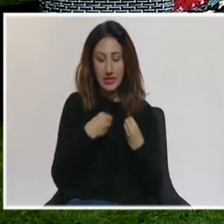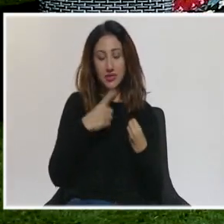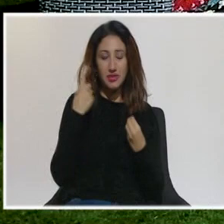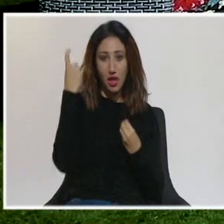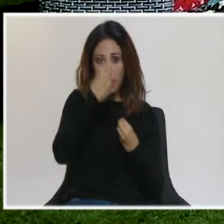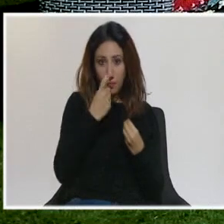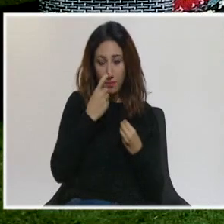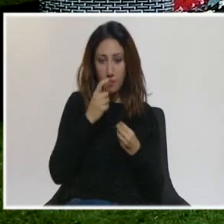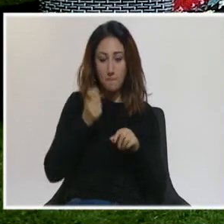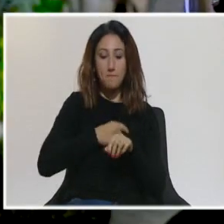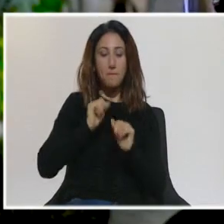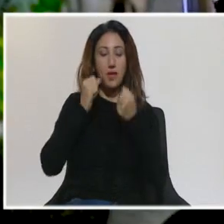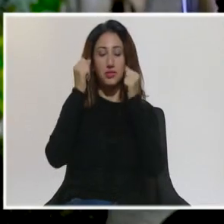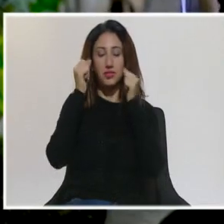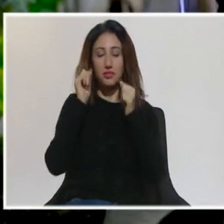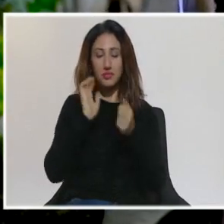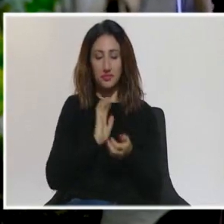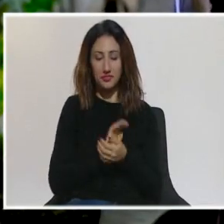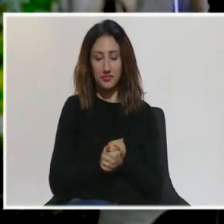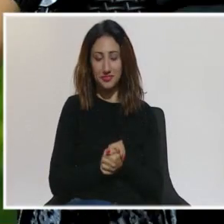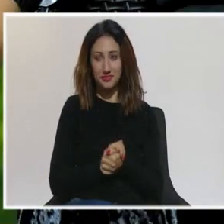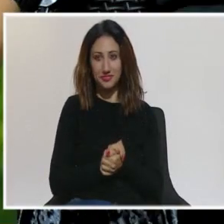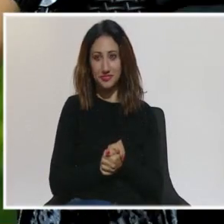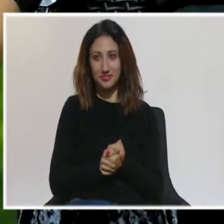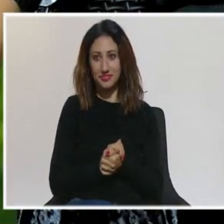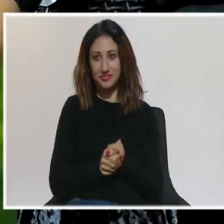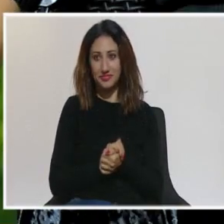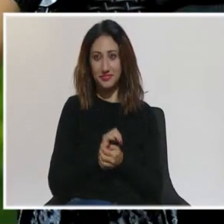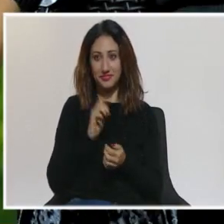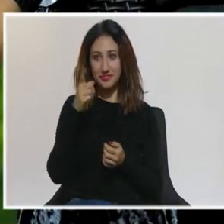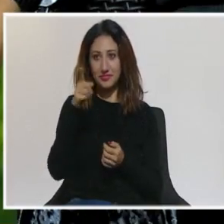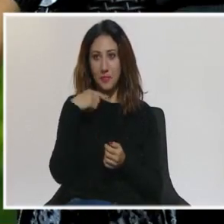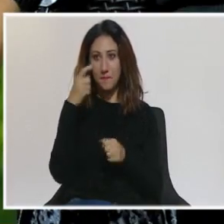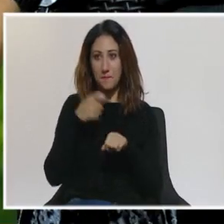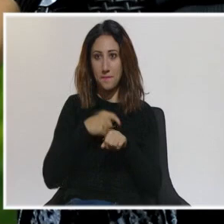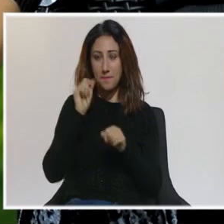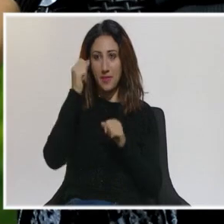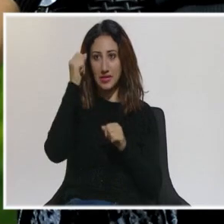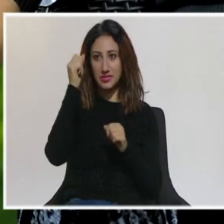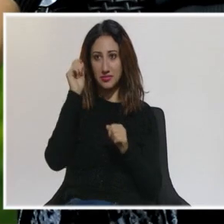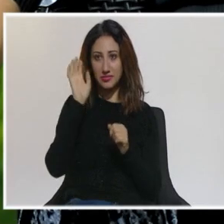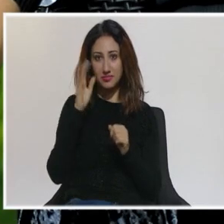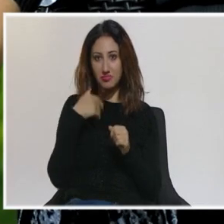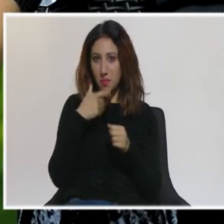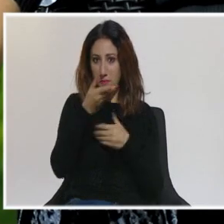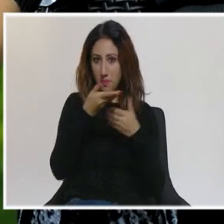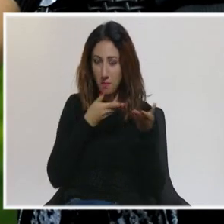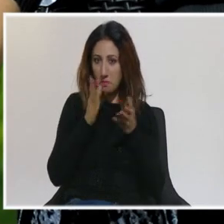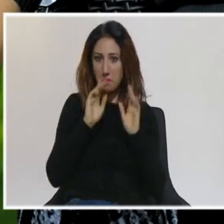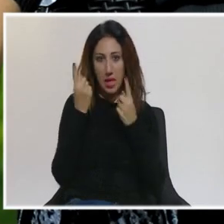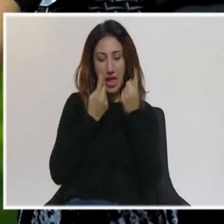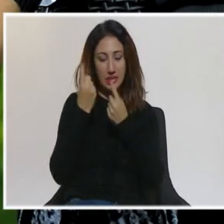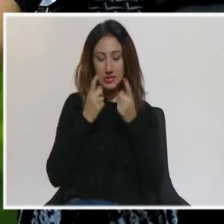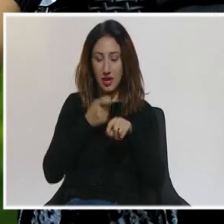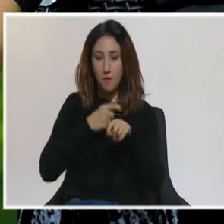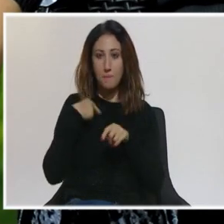بس انا الحمد لله ما بتعصبش على حد انت جميله دنيا ما شاء الله يعني الحمد لله ما اعرفش ما بتحصلش انا